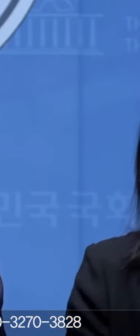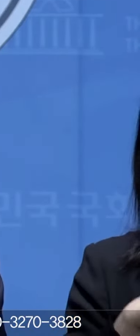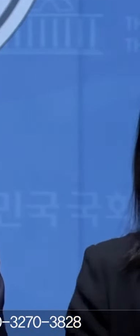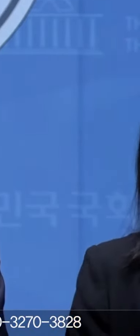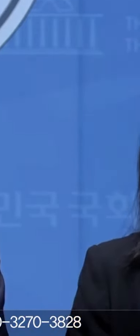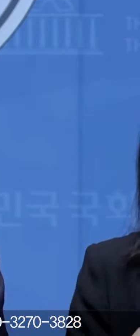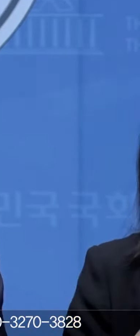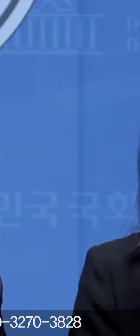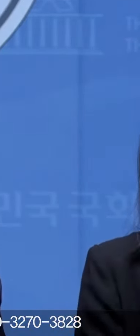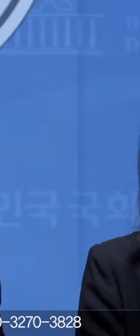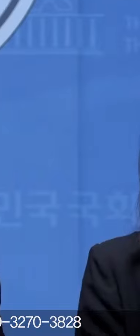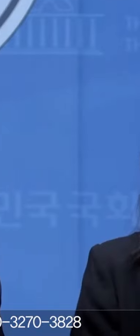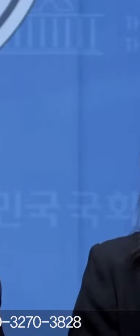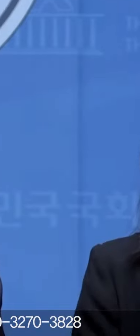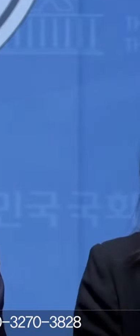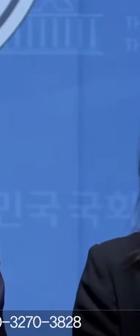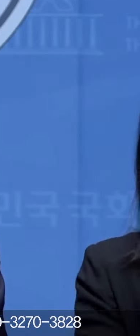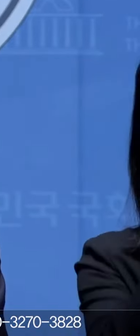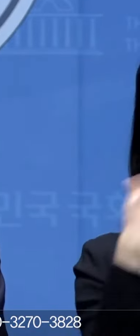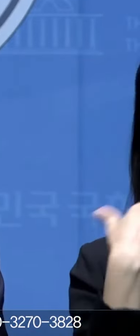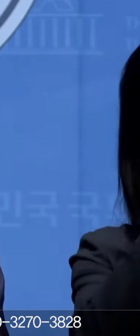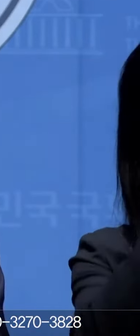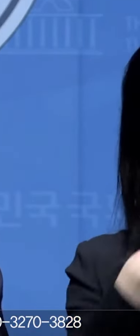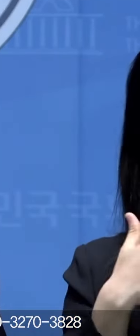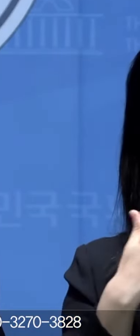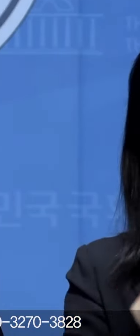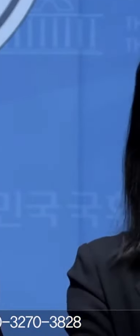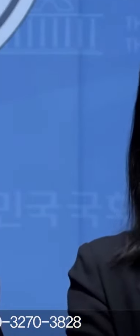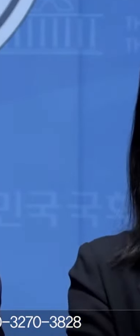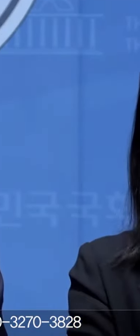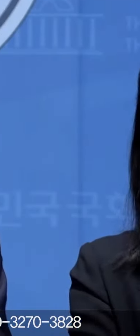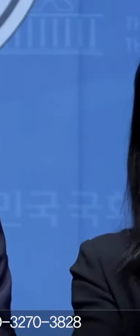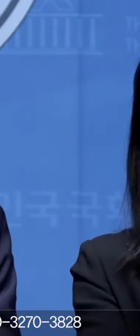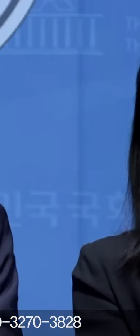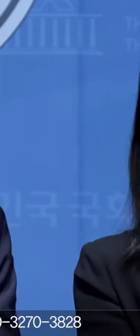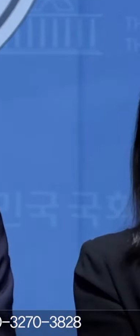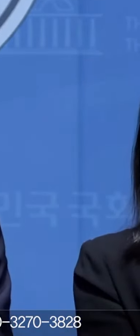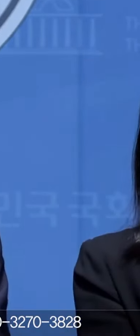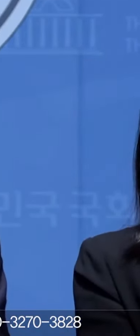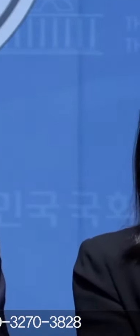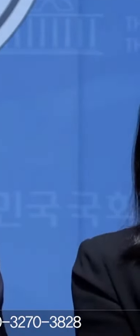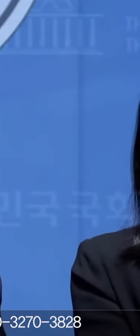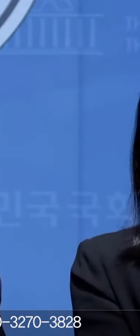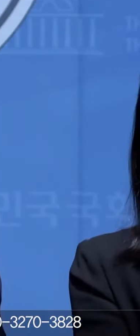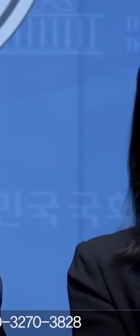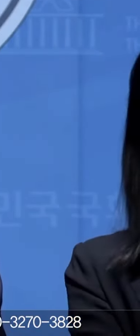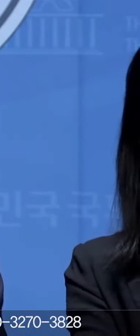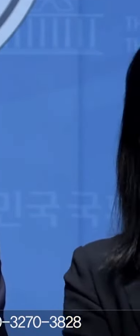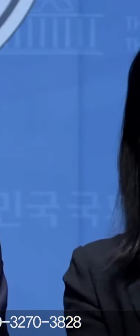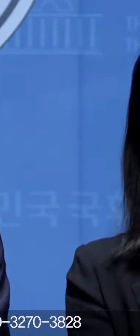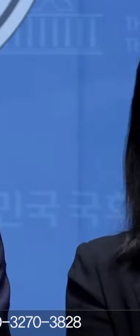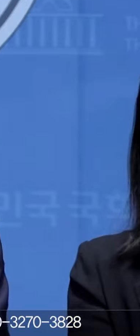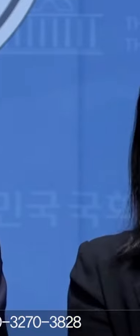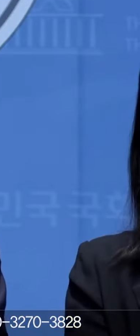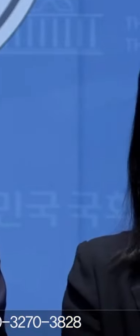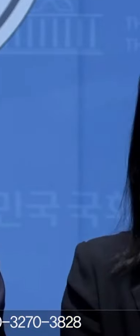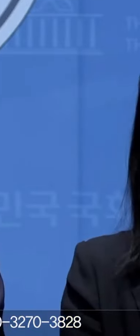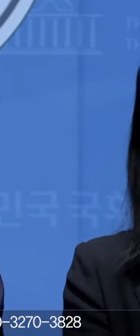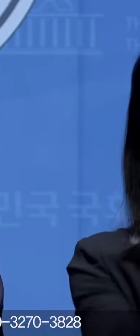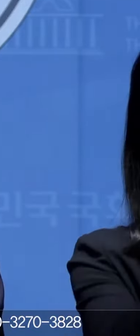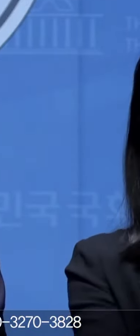외교안보통일 대정부질문 대상인 조태 외교부 장관과 김용현 국방부 장관이